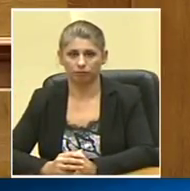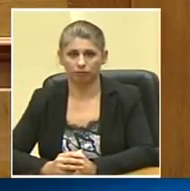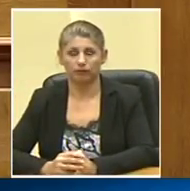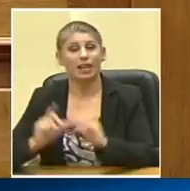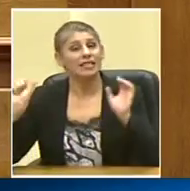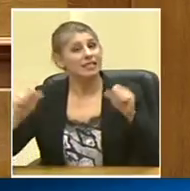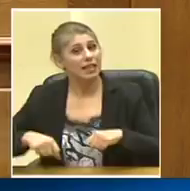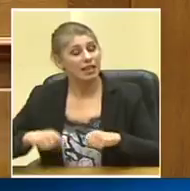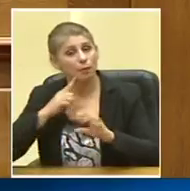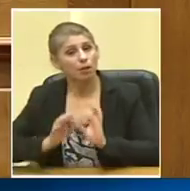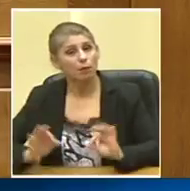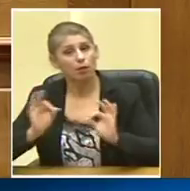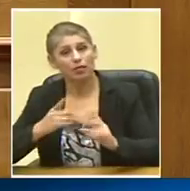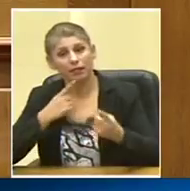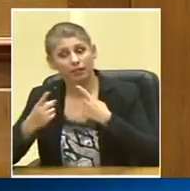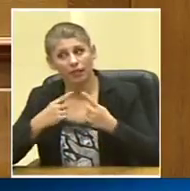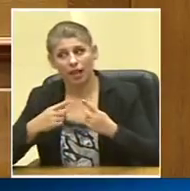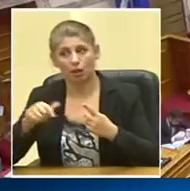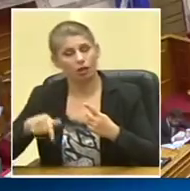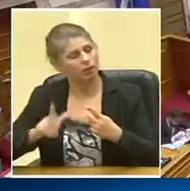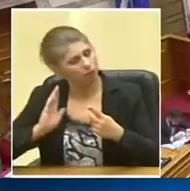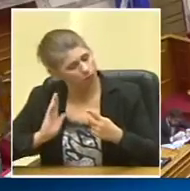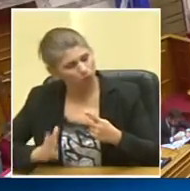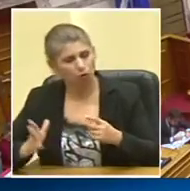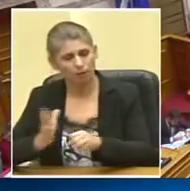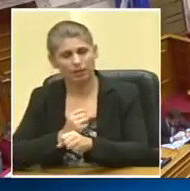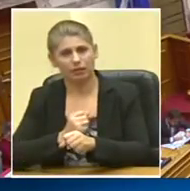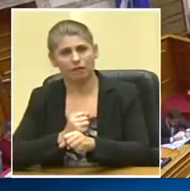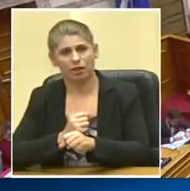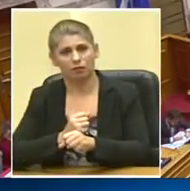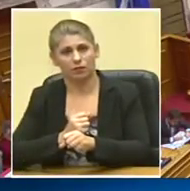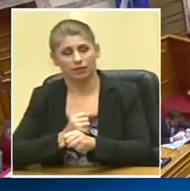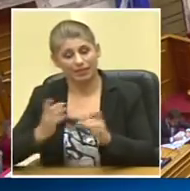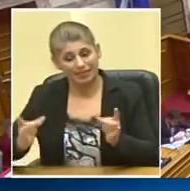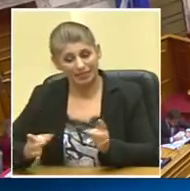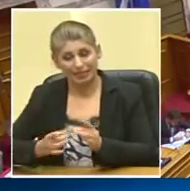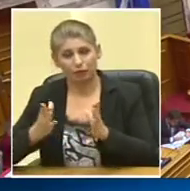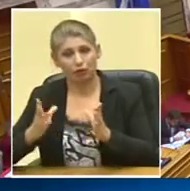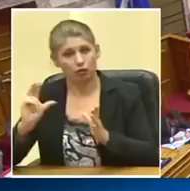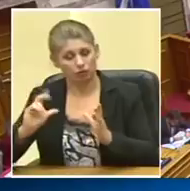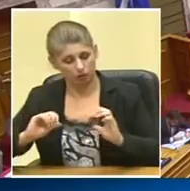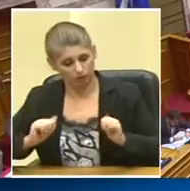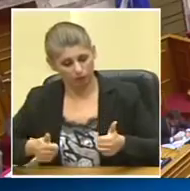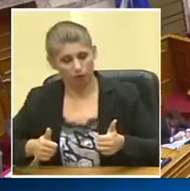Συνενέσεις που υποθέτουν διάλογο, εκεί μπορεί να επιτευχθεί η σύμπτωση της